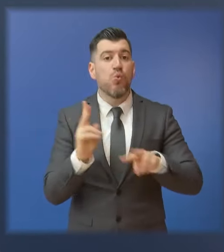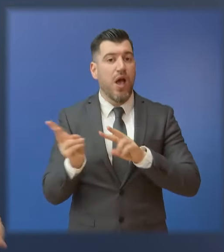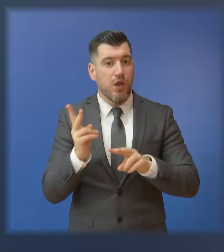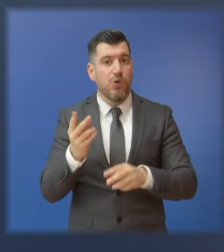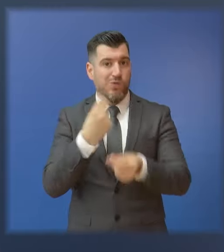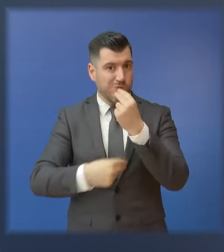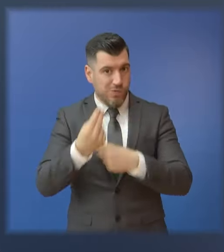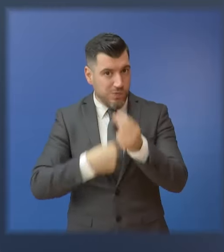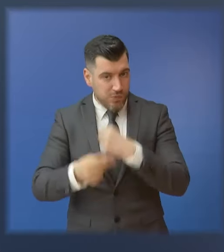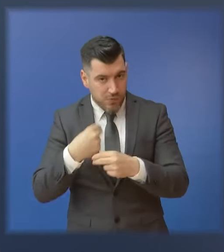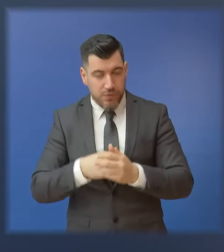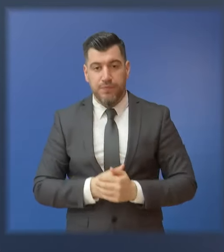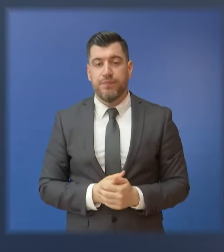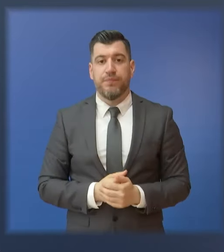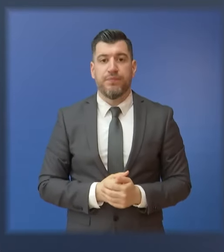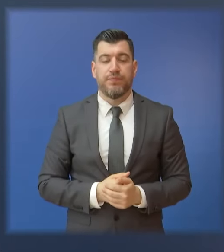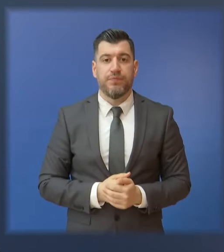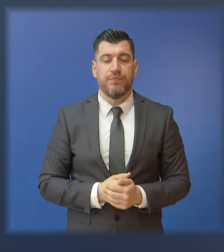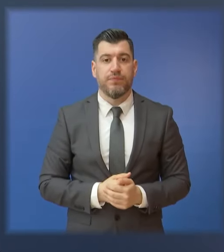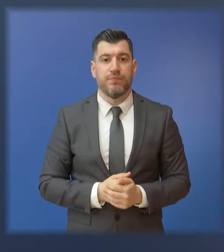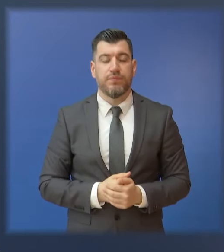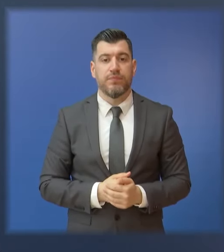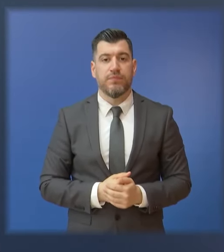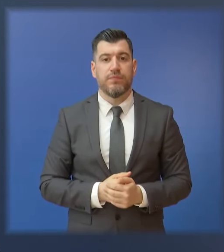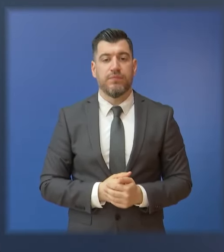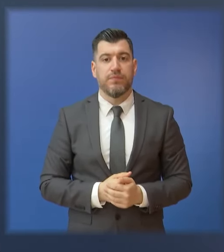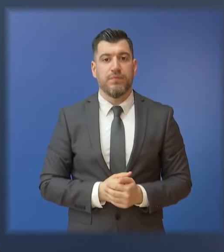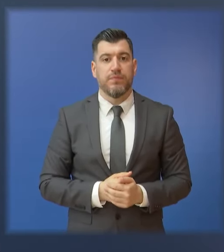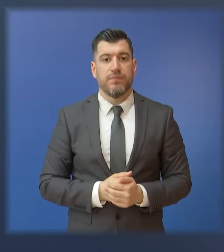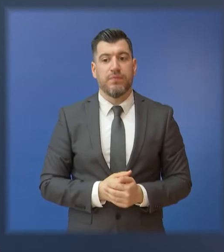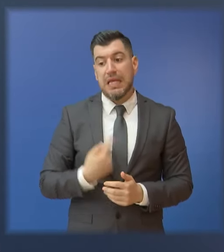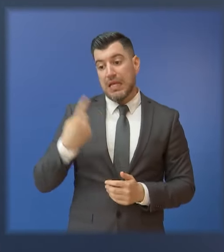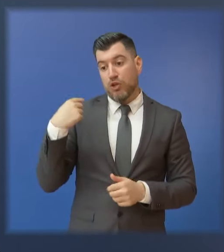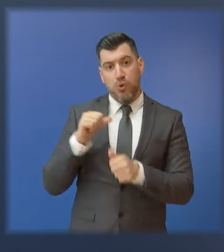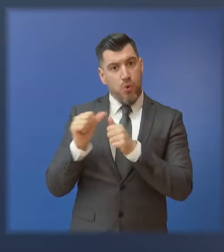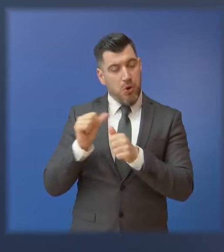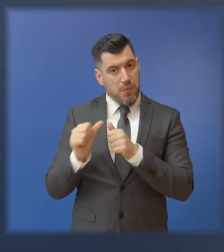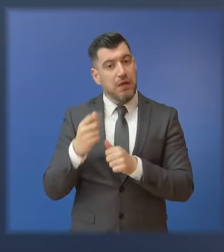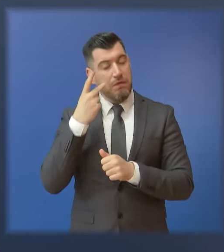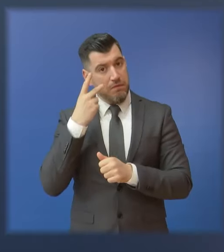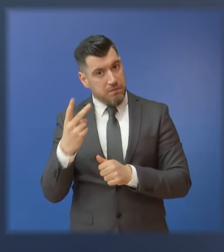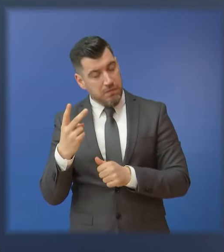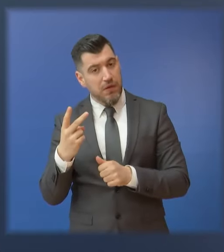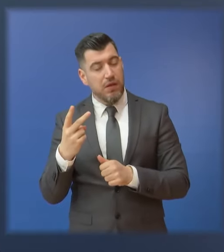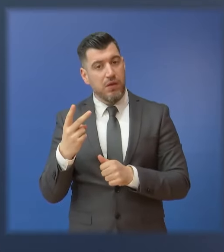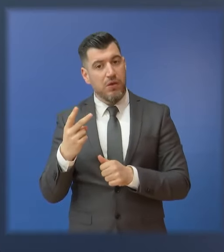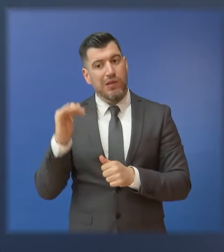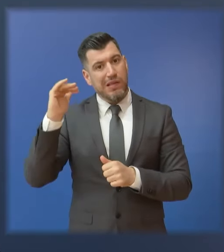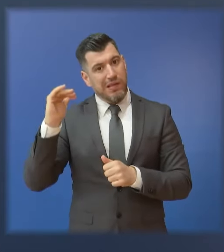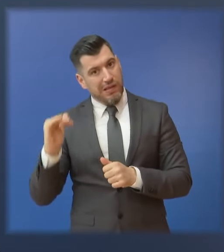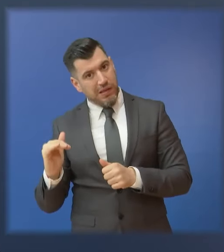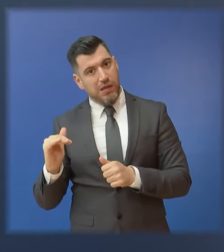και βέβαια σε μία λίγο μικρότερη τον προηγούμενο μήνα που φαίνεται ότι επανέρχεται στα προηγούμενα επίπεδα χρήση των